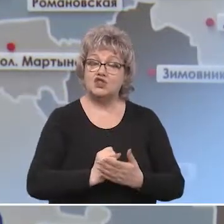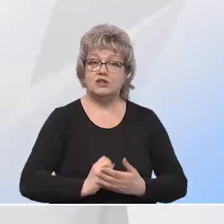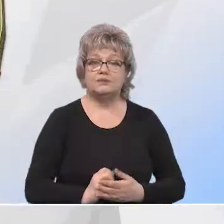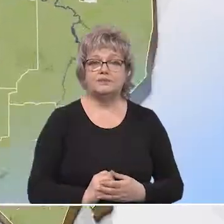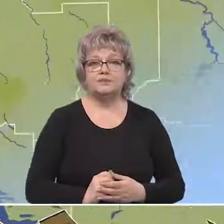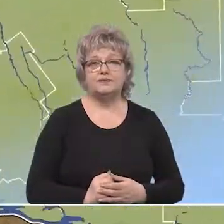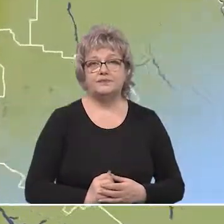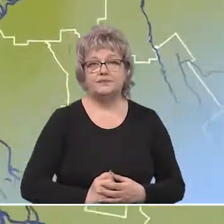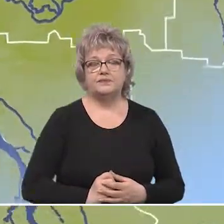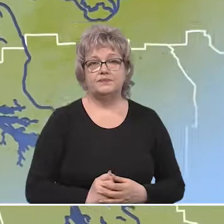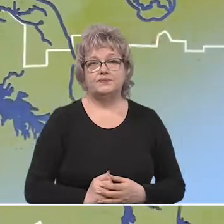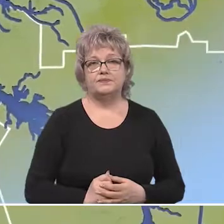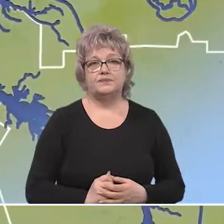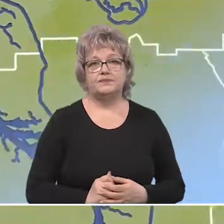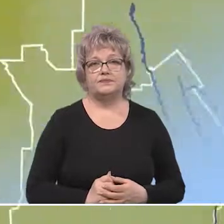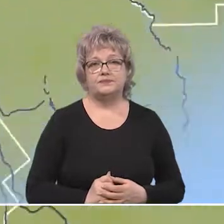водохранилище.